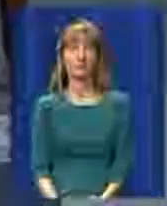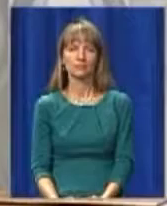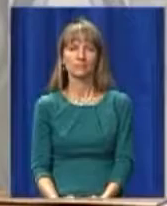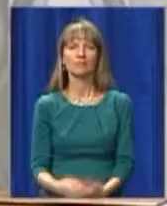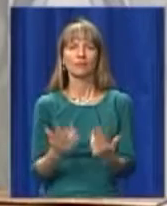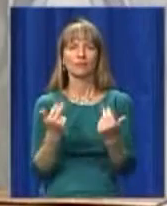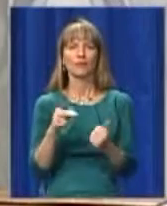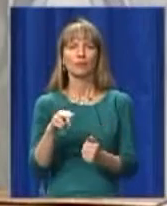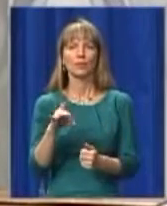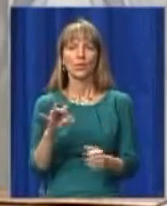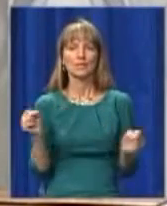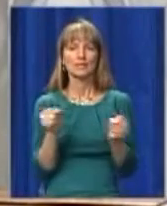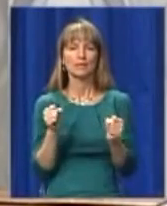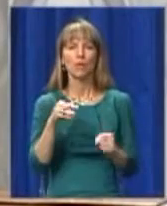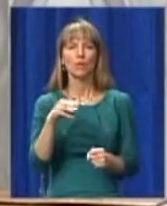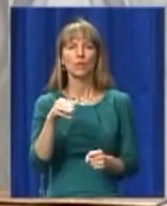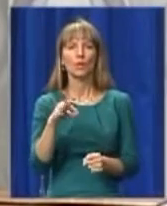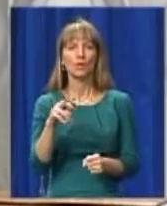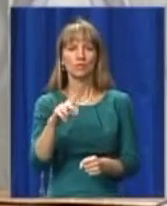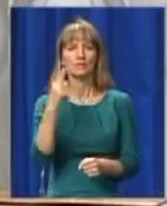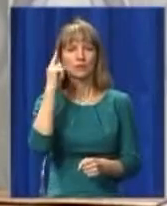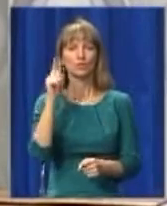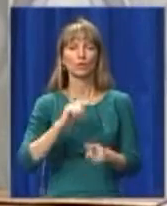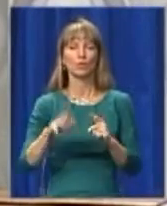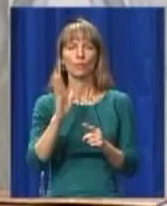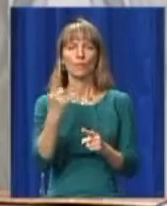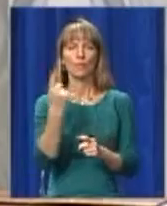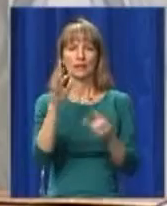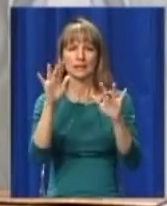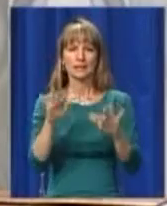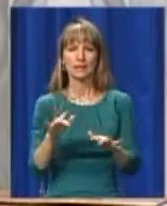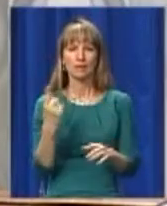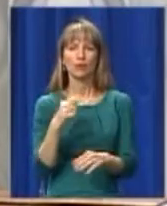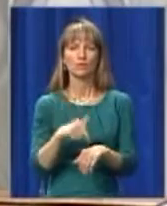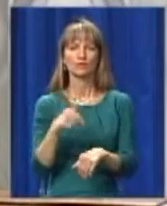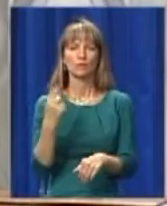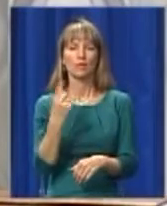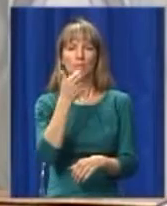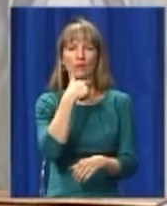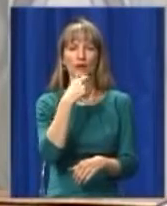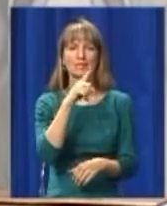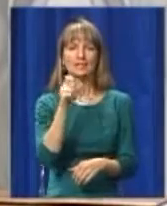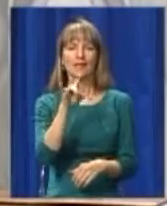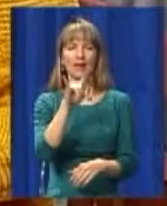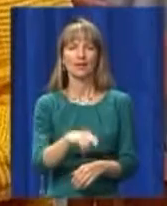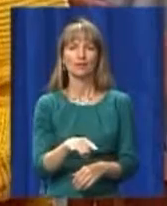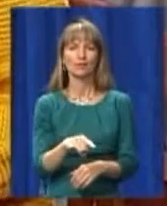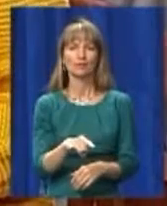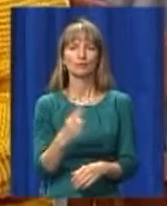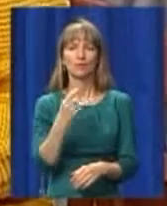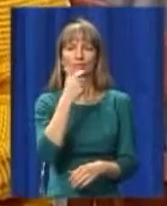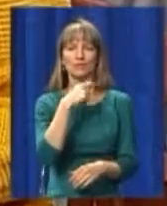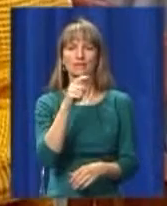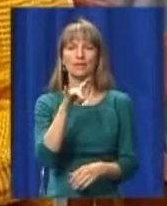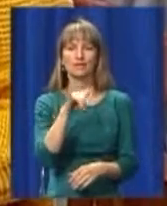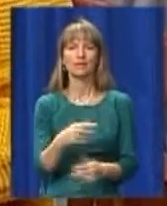Кстати, про зиму. Тоня, ты в курсе, что скоро выпадет первый снег, первые ощущения, первое мороженое за окном? Ой, перше морозиво